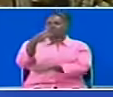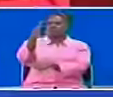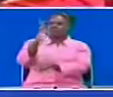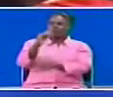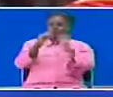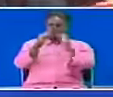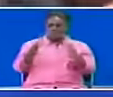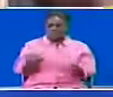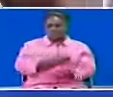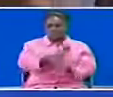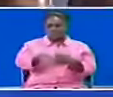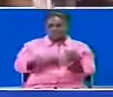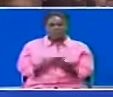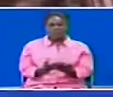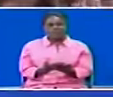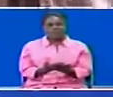atawabariki.